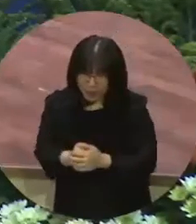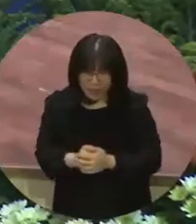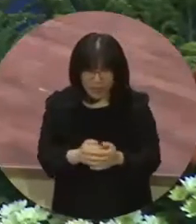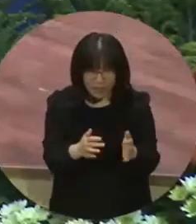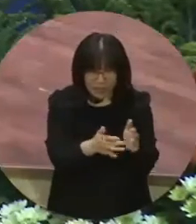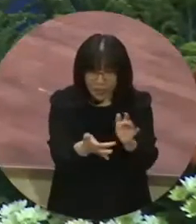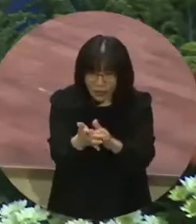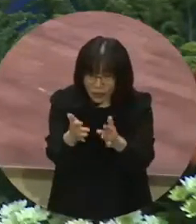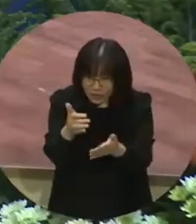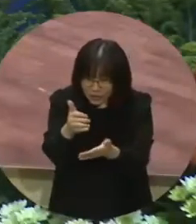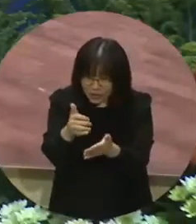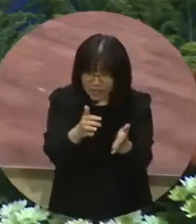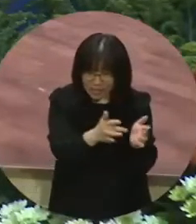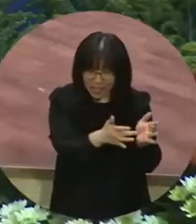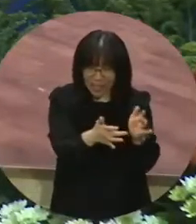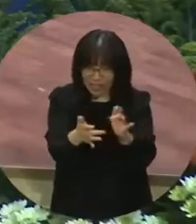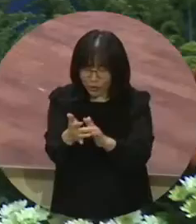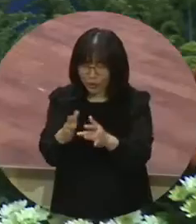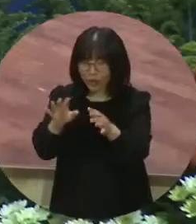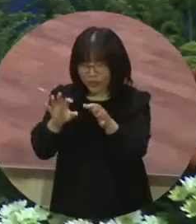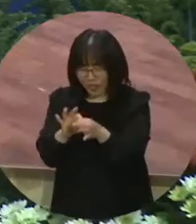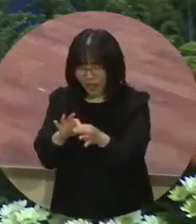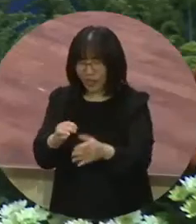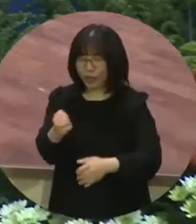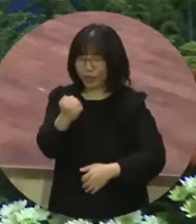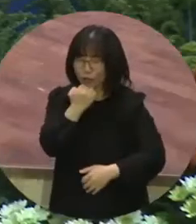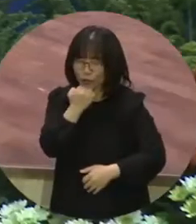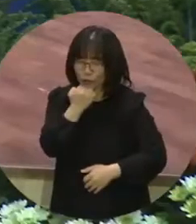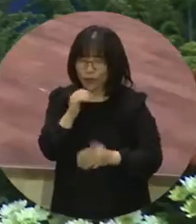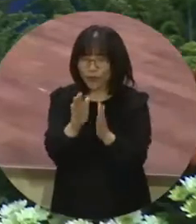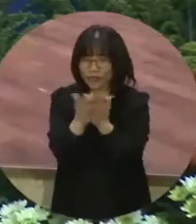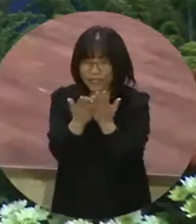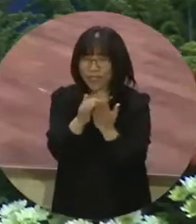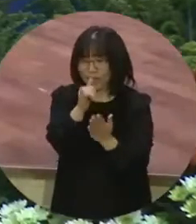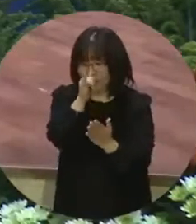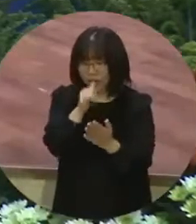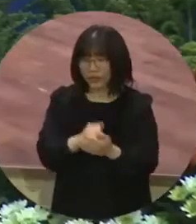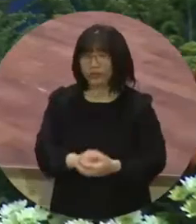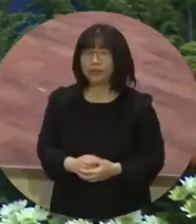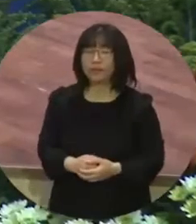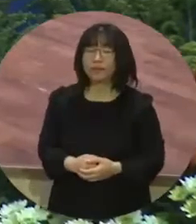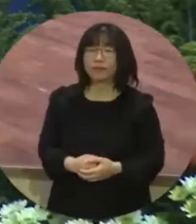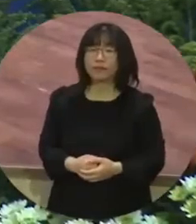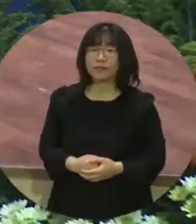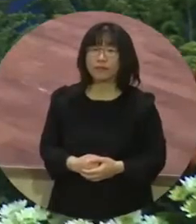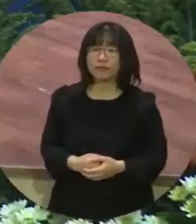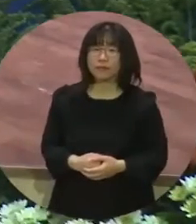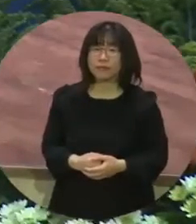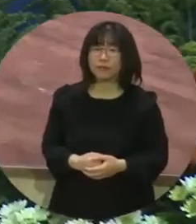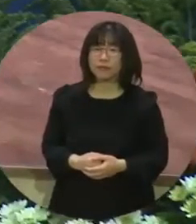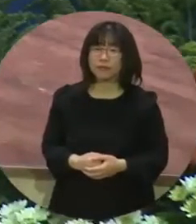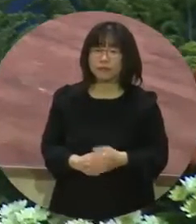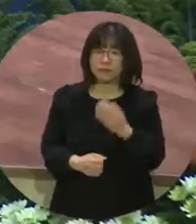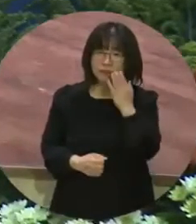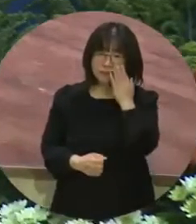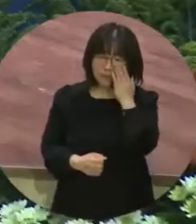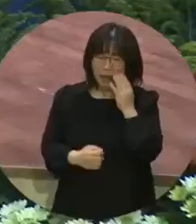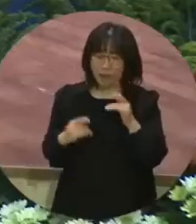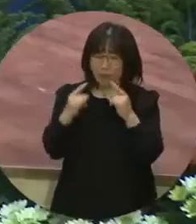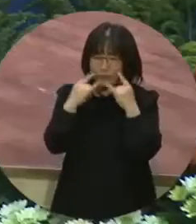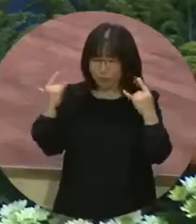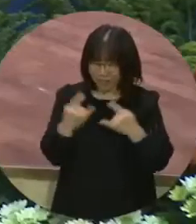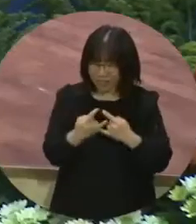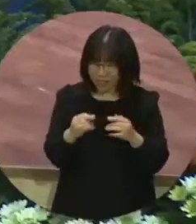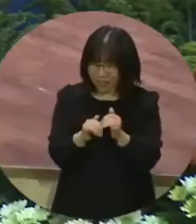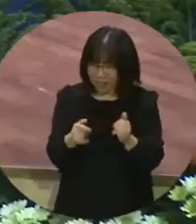예수의 웃음이라는 책이 있습니다. 예수 웃음. 디디에 드 코엔이라는 프랑스